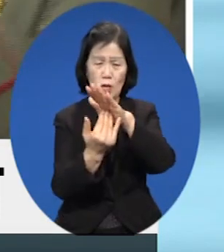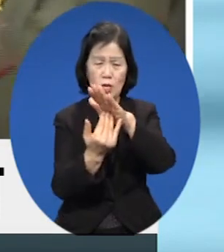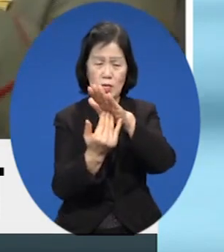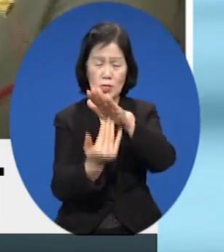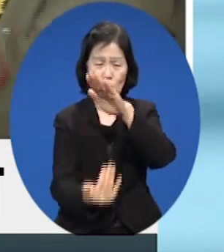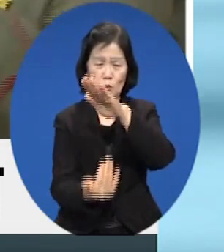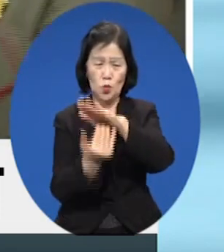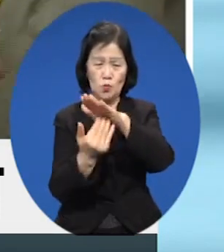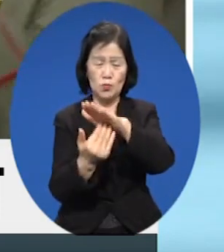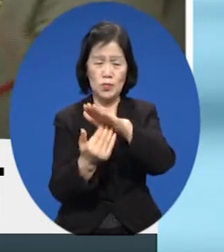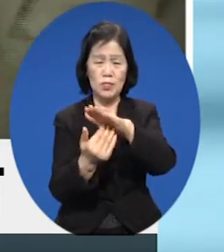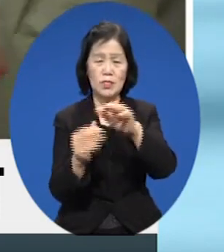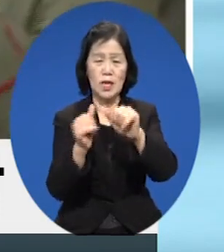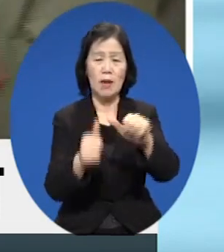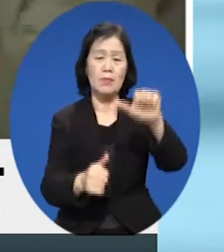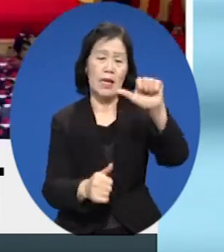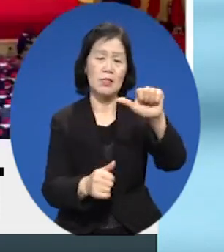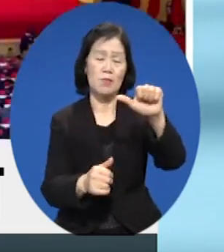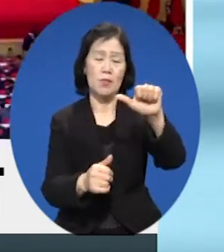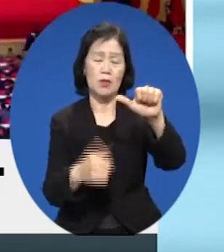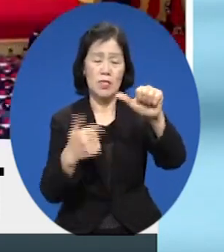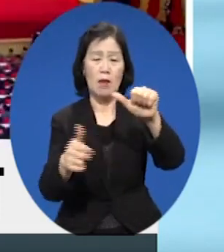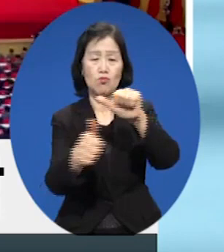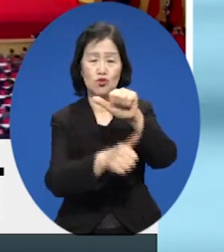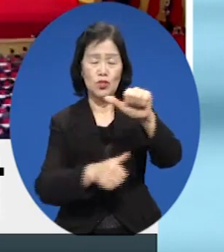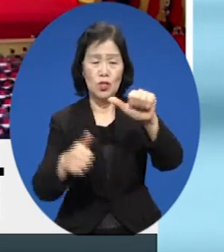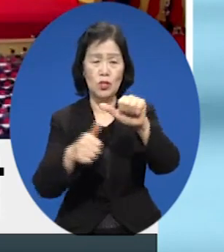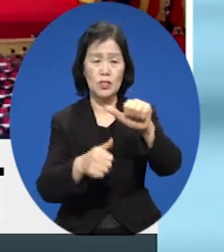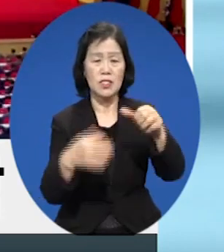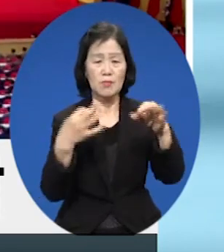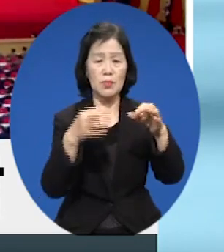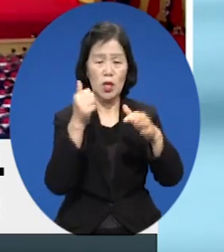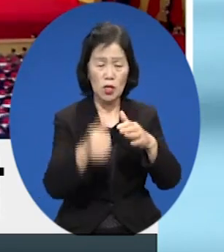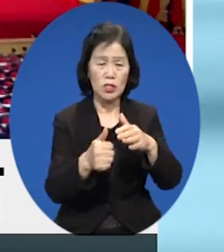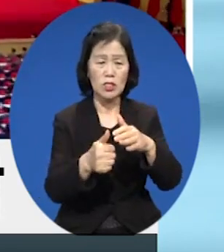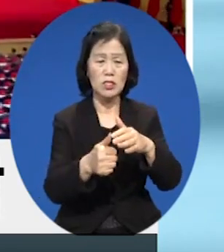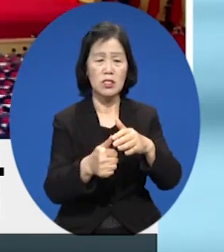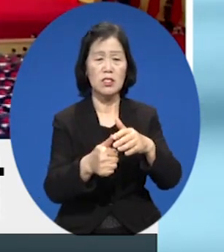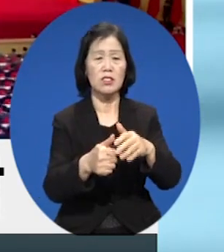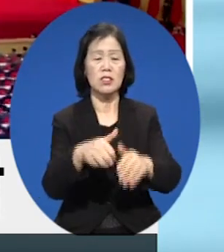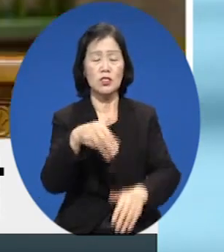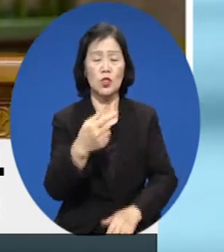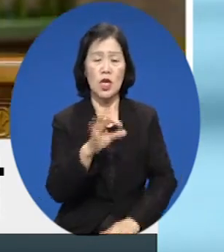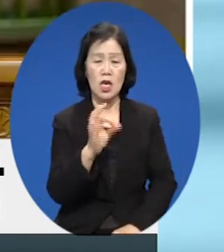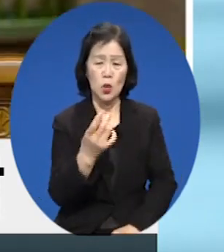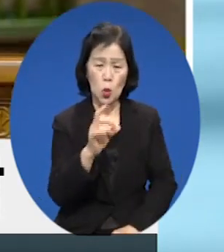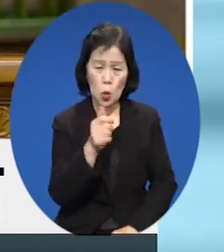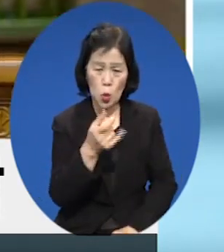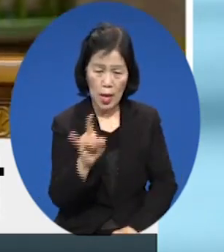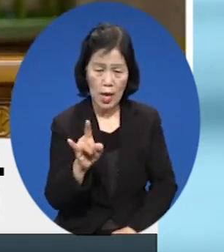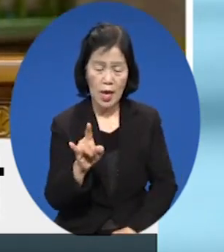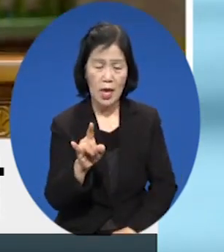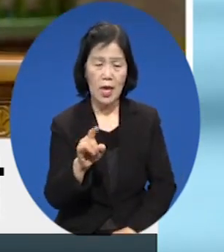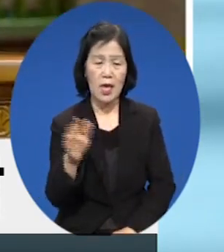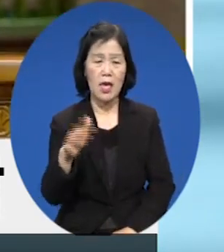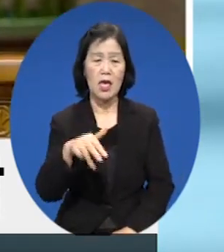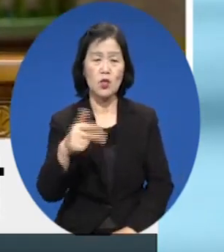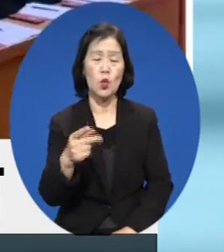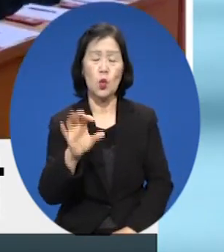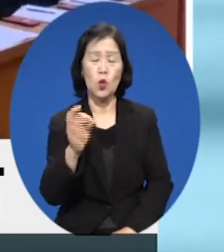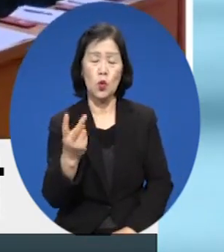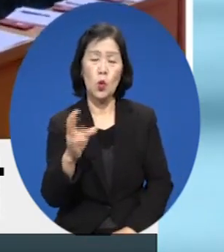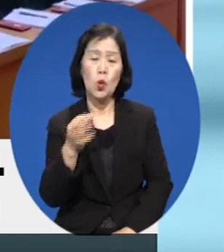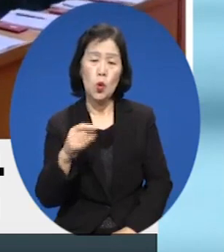높은 사람이 다섯 명 의 상무위원 입니다 4 이제 김정은 최용해 이번 이제 조용원 또박 점